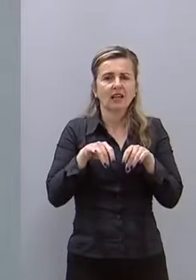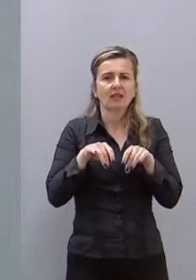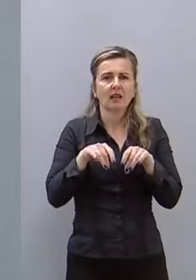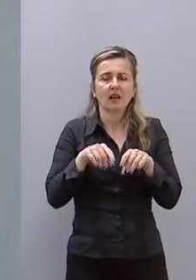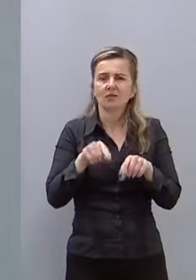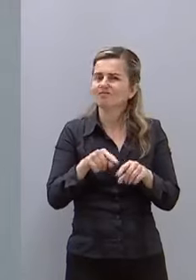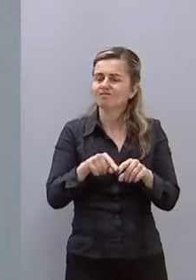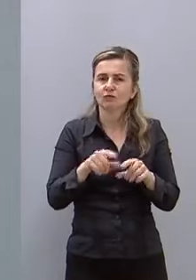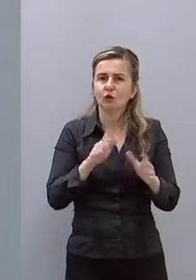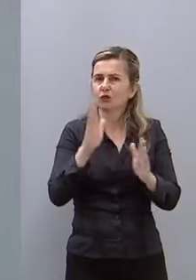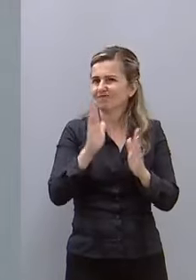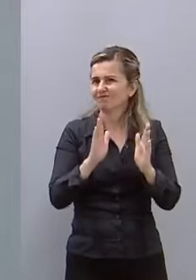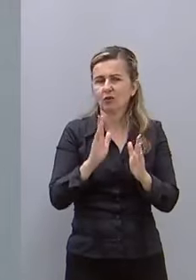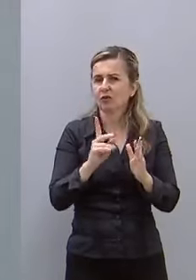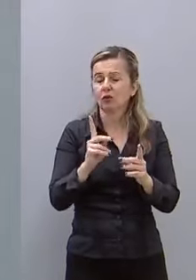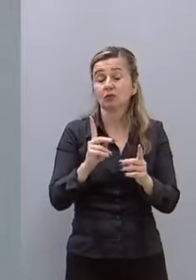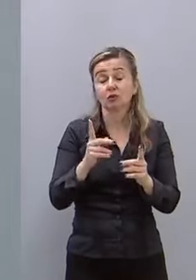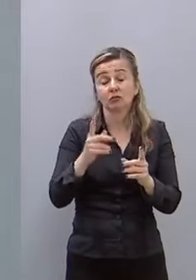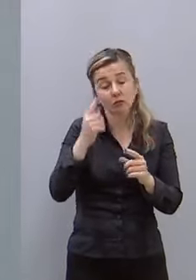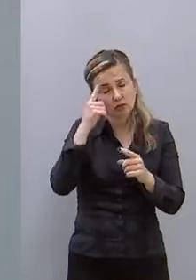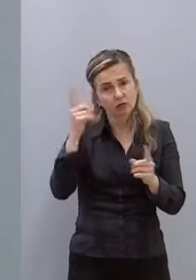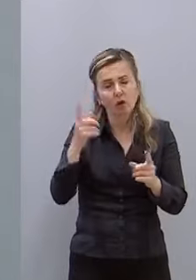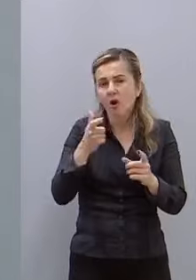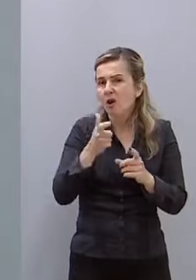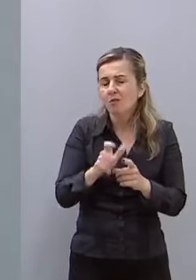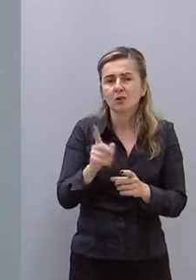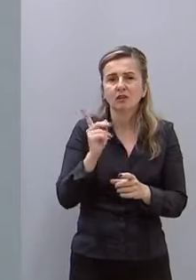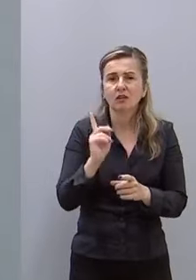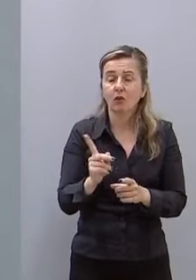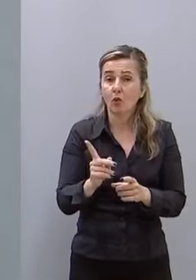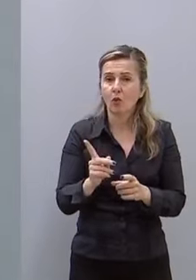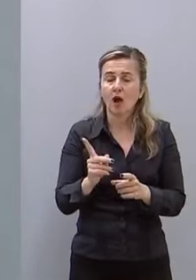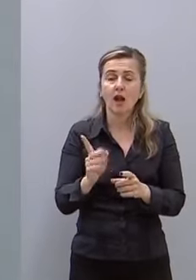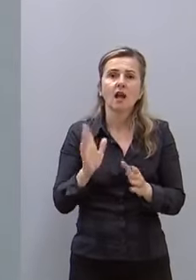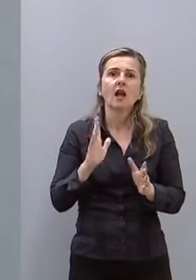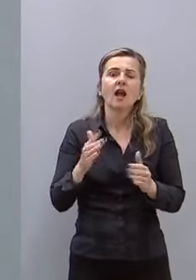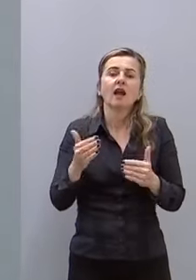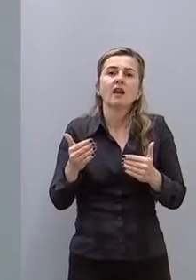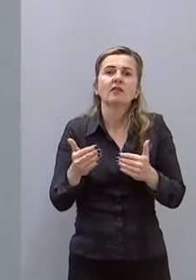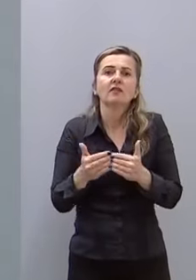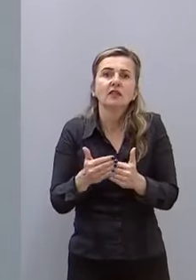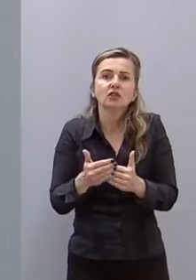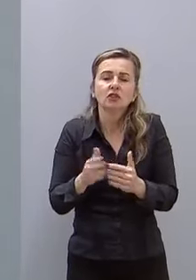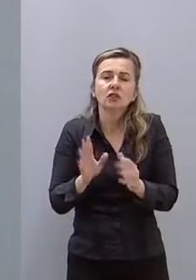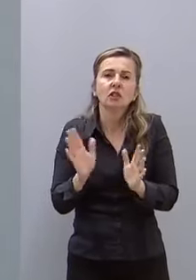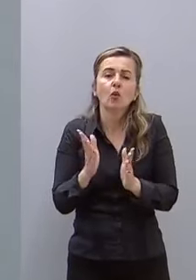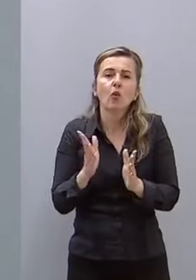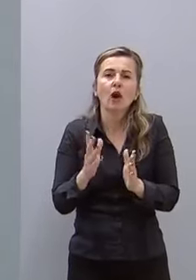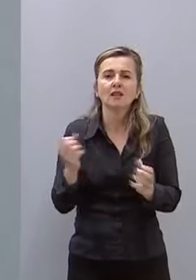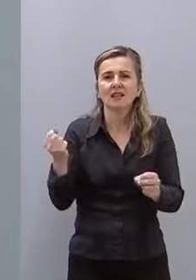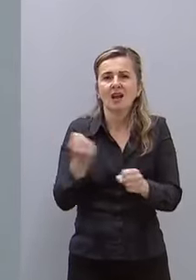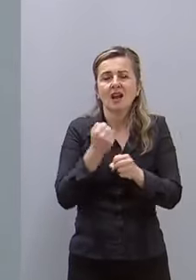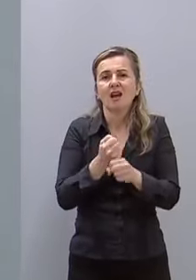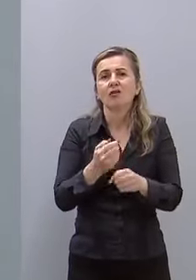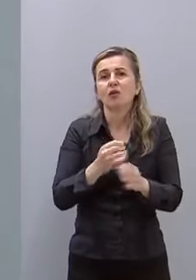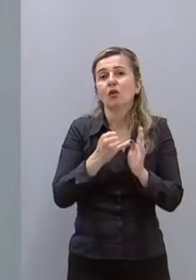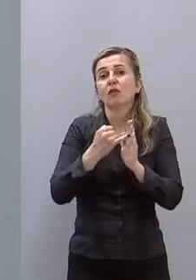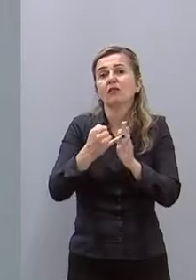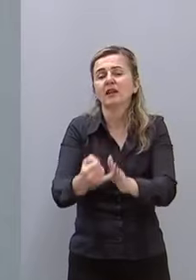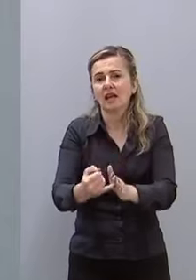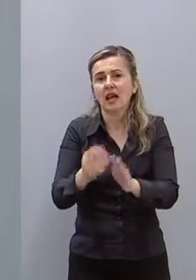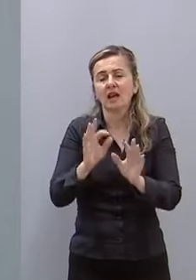non ne sappiamo le le motivazioni eravamo quasi giunti al lavoro finale per avere il